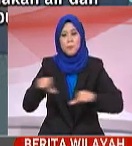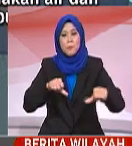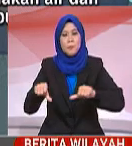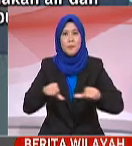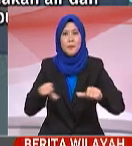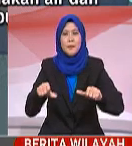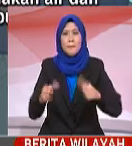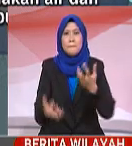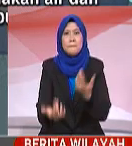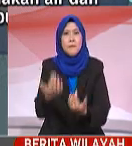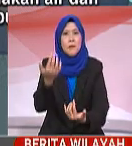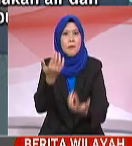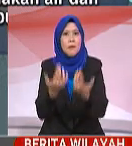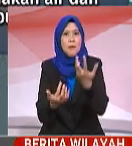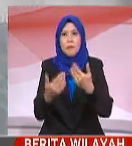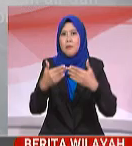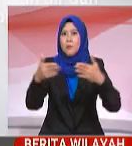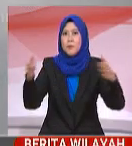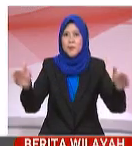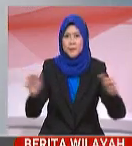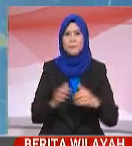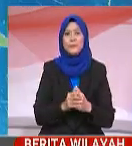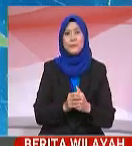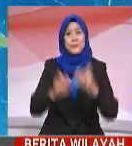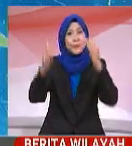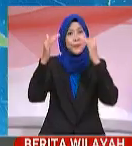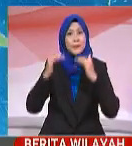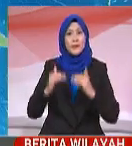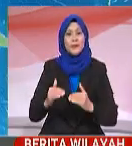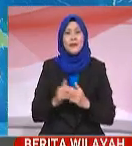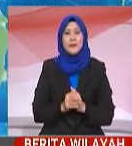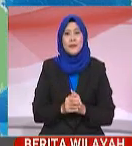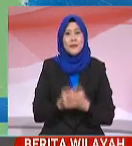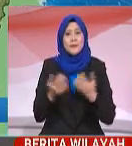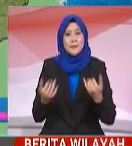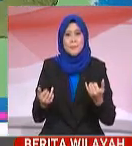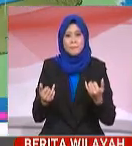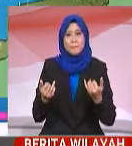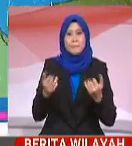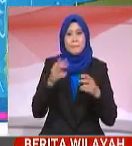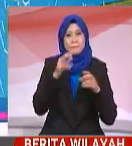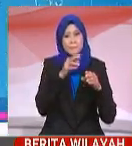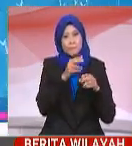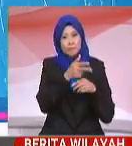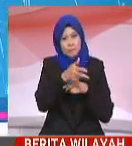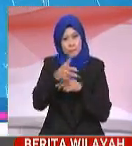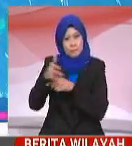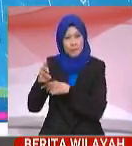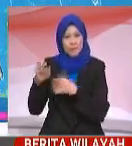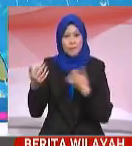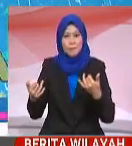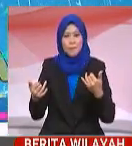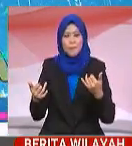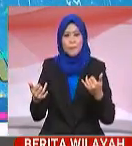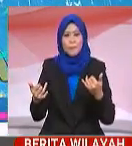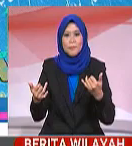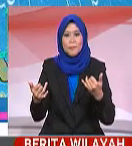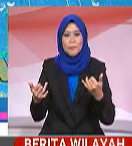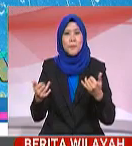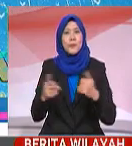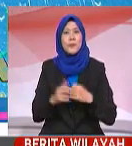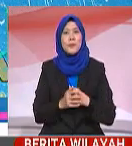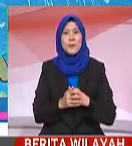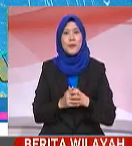aktiviti pembakaran terbuka. Baiklah, seterusnya kita balik ke paparan gemerada bagi melihat keadaan cuaca semasa pada ketika ini. Pada ketika ini,